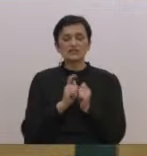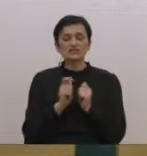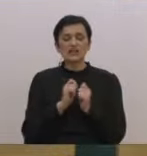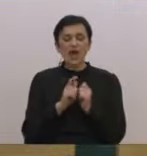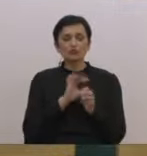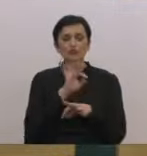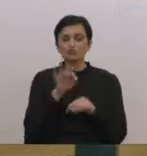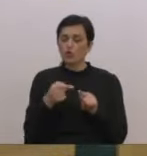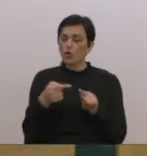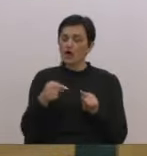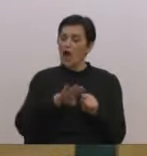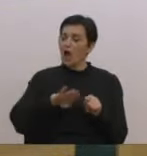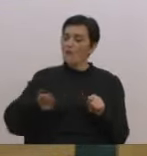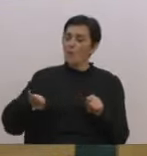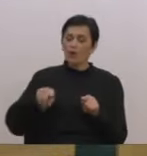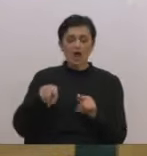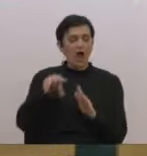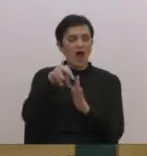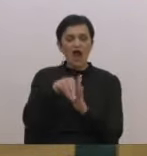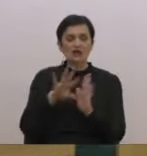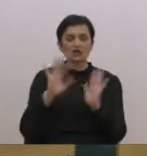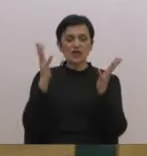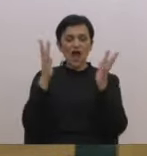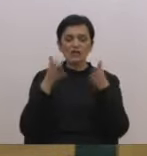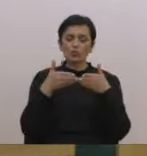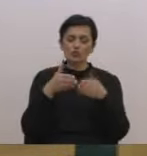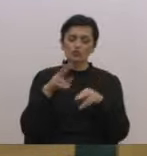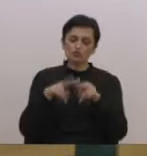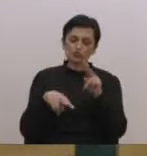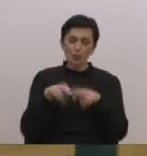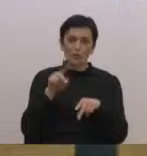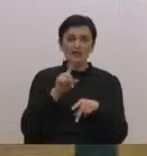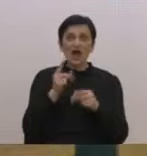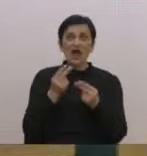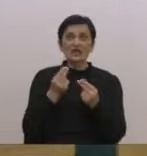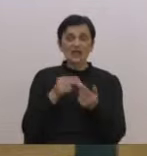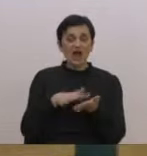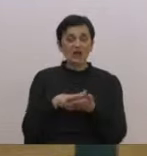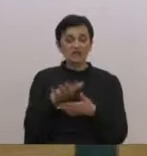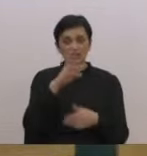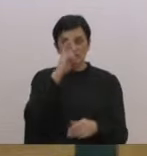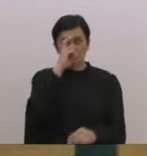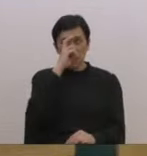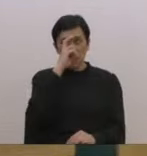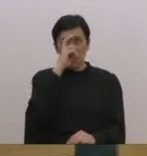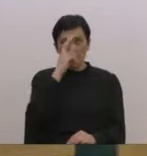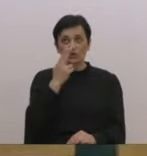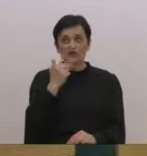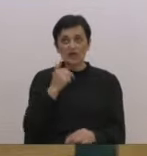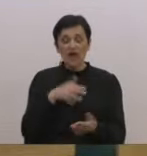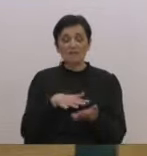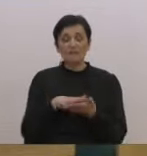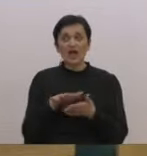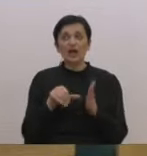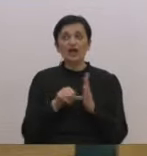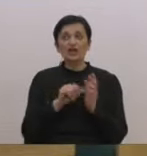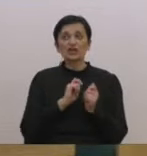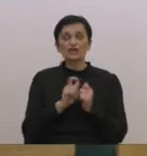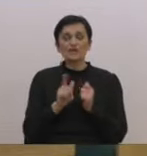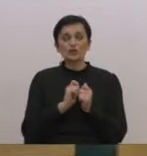გამოკლებით, რა თქმა უნდა, ამაში არ შედის, თქვათ, ანაკლიის პორტის შენებობაში, რა თანხასაც დახარჯავს სახელმწიფო და დახარჯავენ